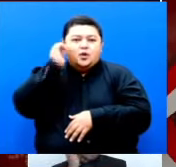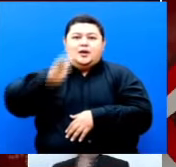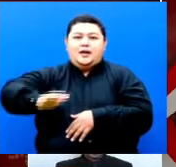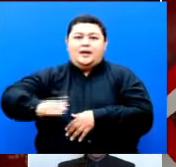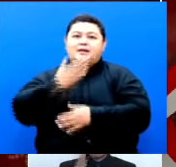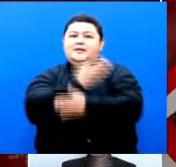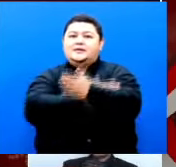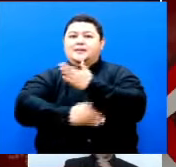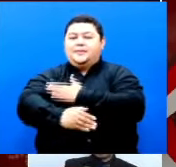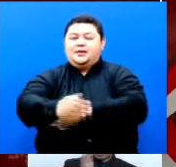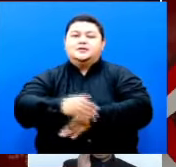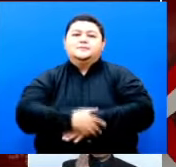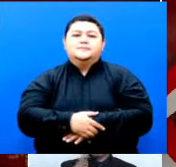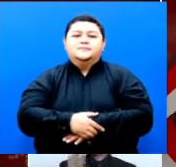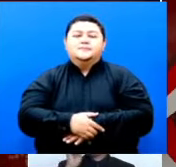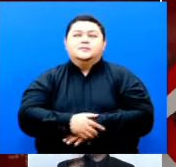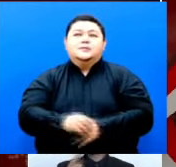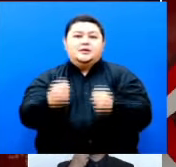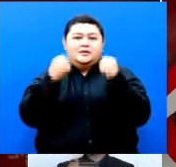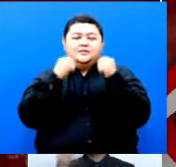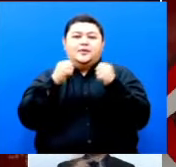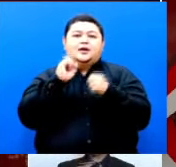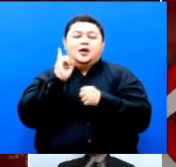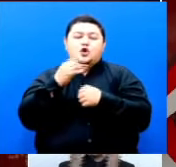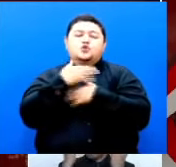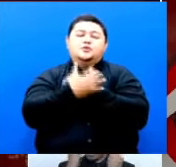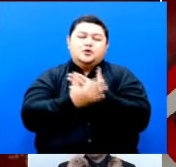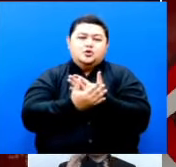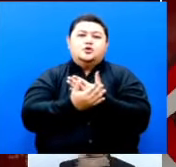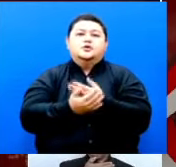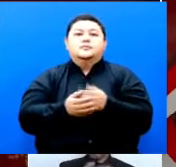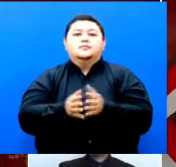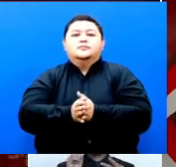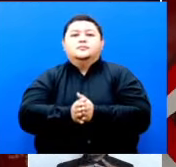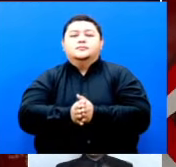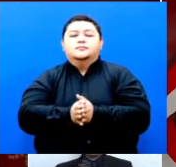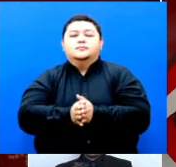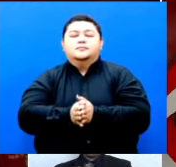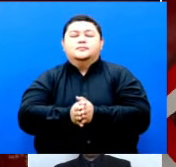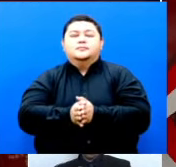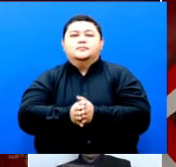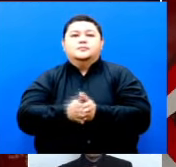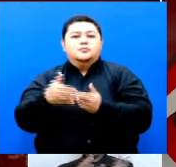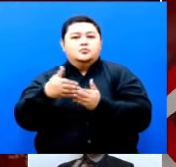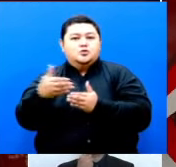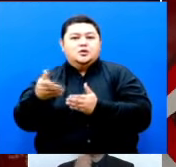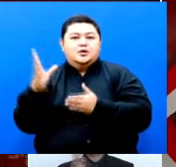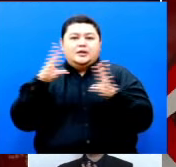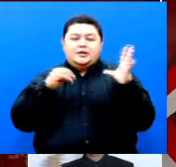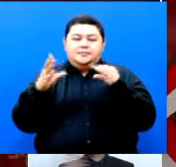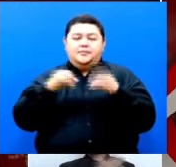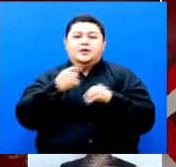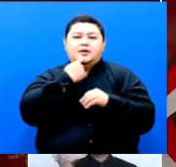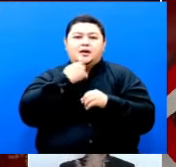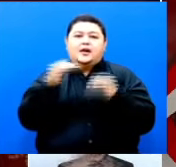penyandangdisabilitas, yangharusdidekatidengansemangat perlindungan.Selanjutnya,kita jugaakanmembahastransportasiumum, yang